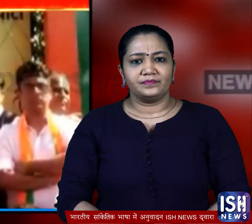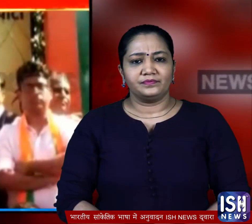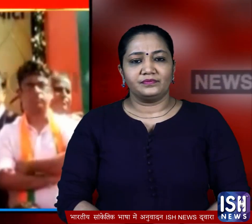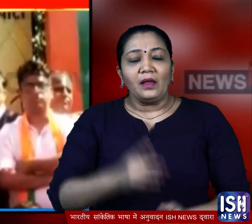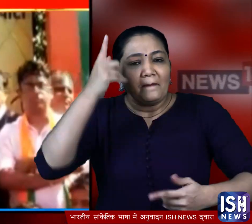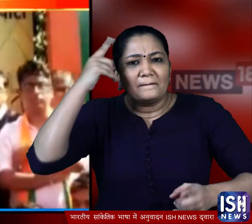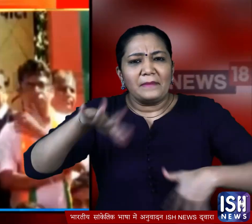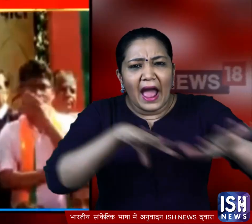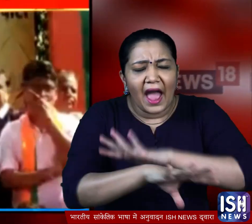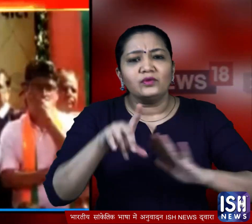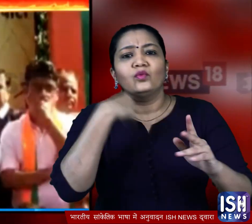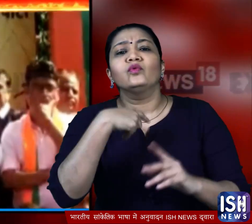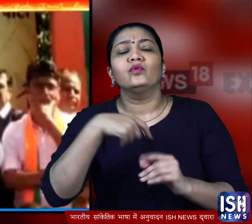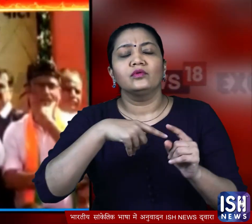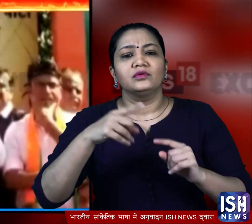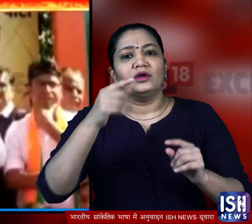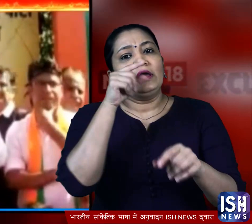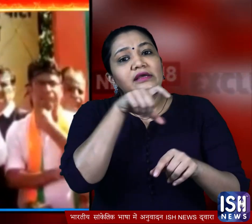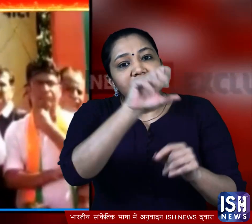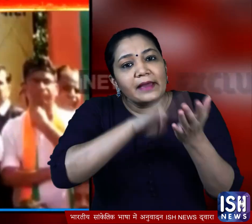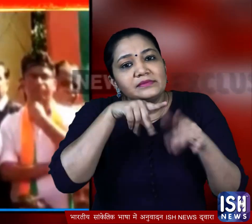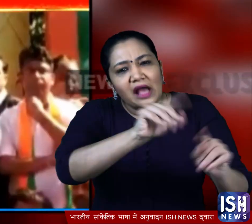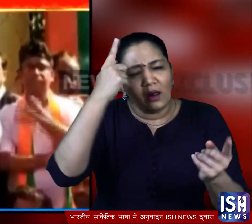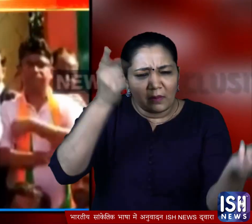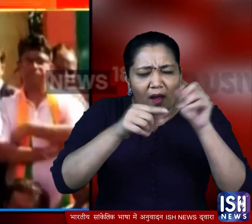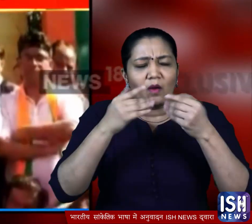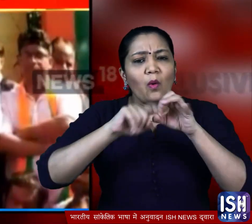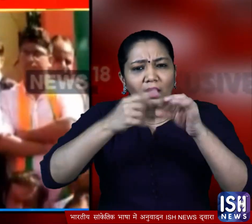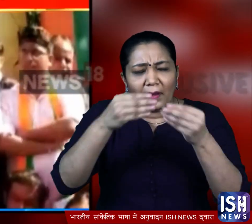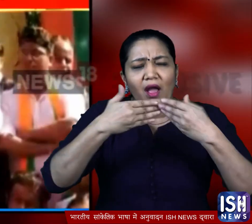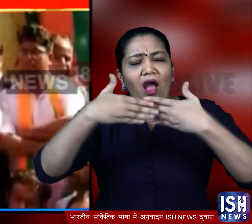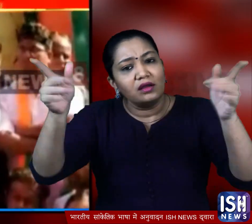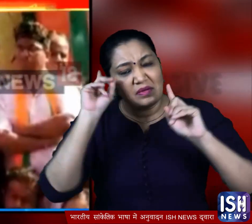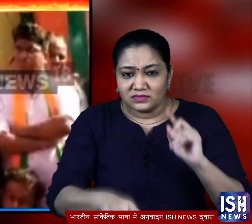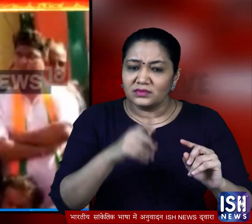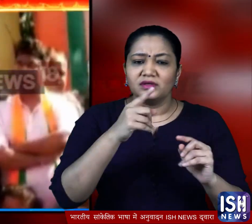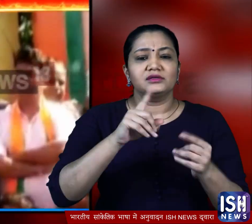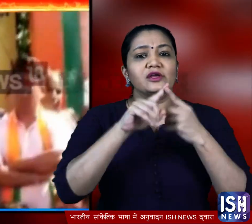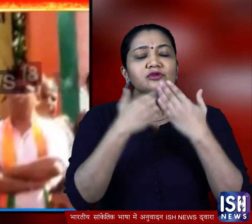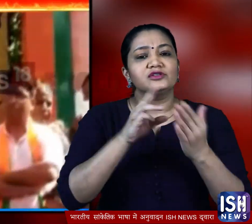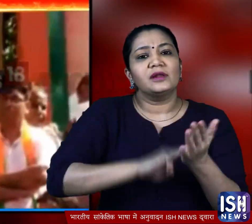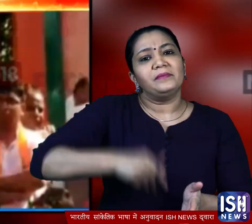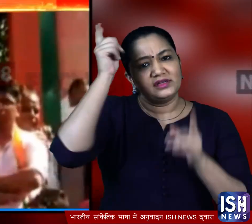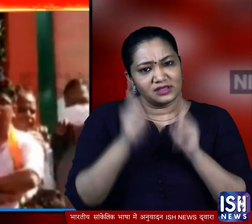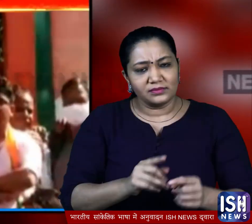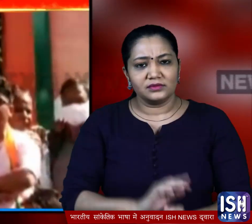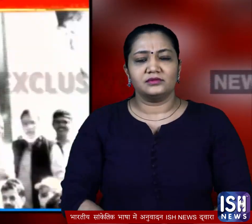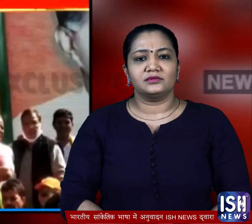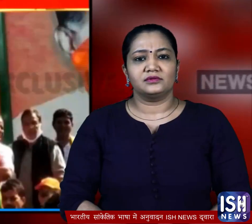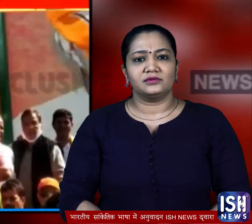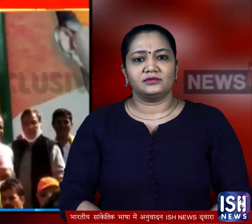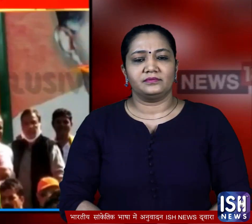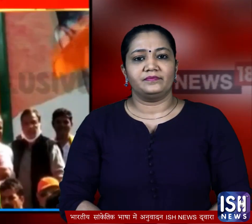जो मास्टरमाइंड है वो खुद मुख्यमंत्री है, खुद तत्कालीन शिक्षा मंत्री डोटासरा